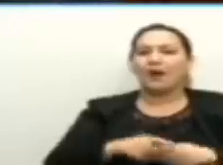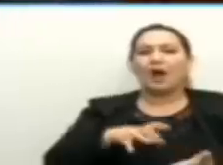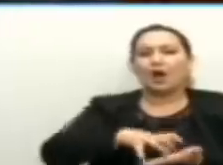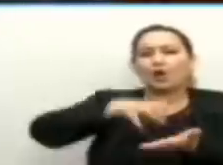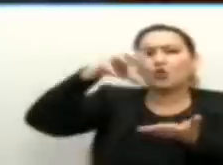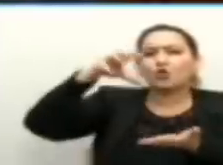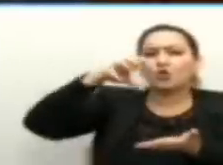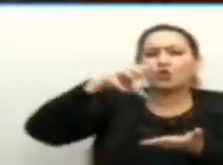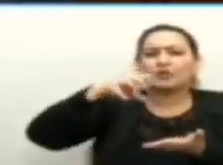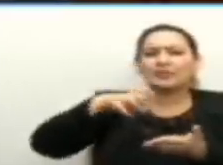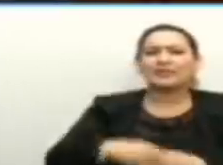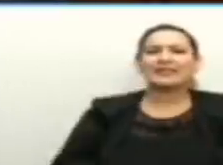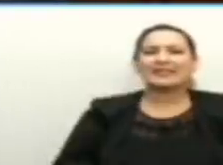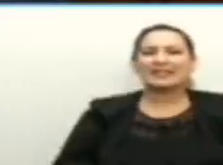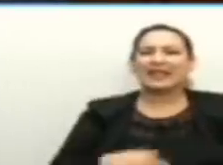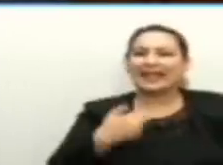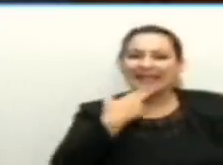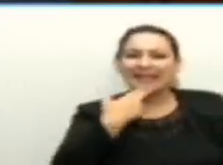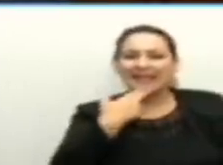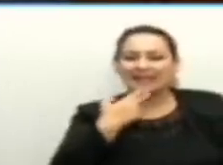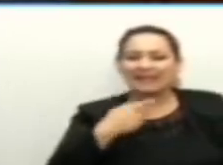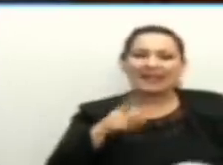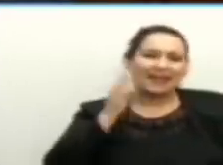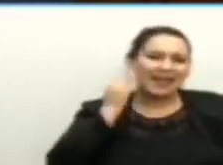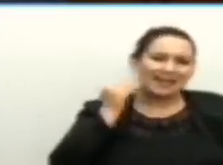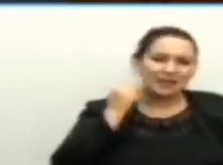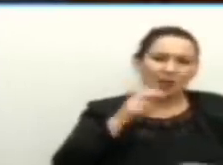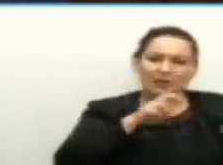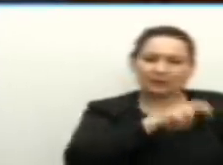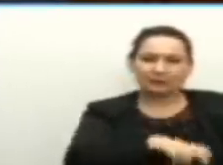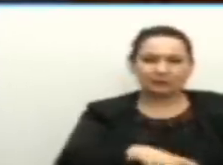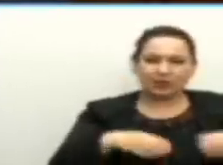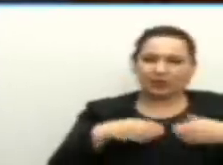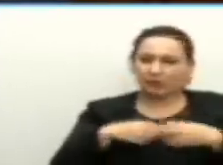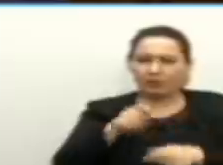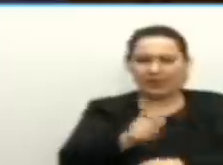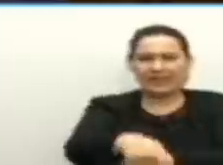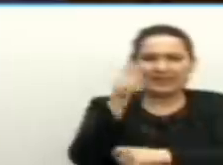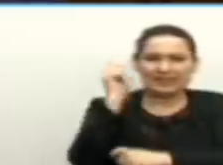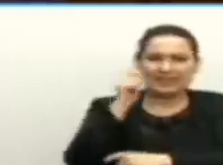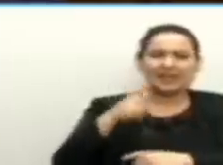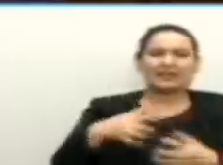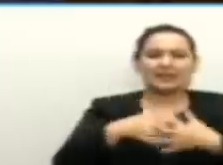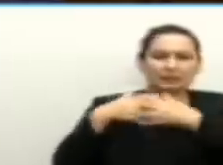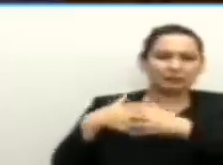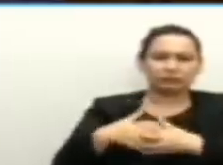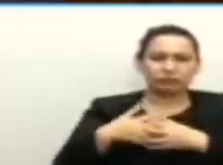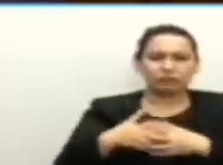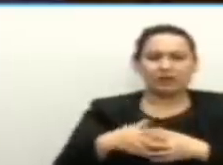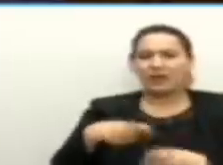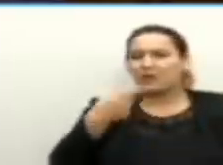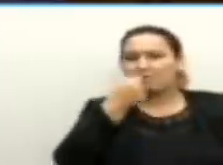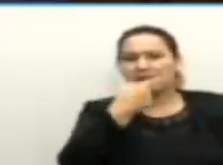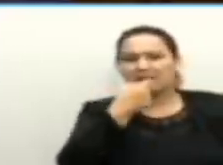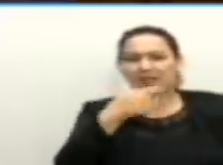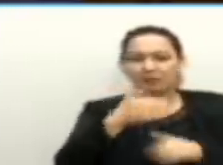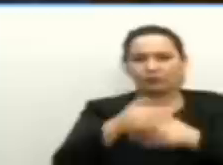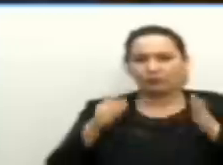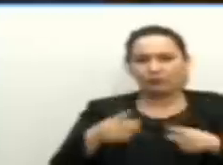والنوعية المطلوبتين كقطاع الفلاحة والصيد البحري والصناعة والصناعة الصيدلانية وغيرها من